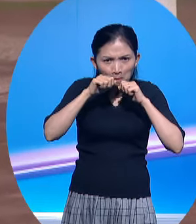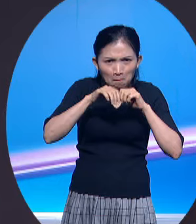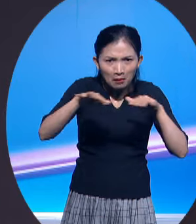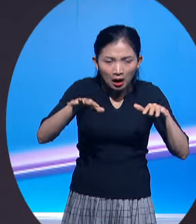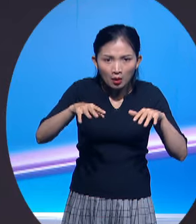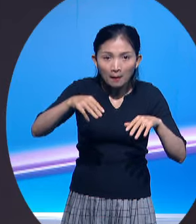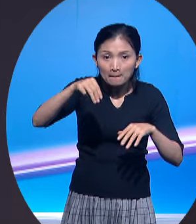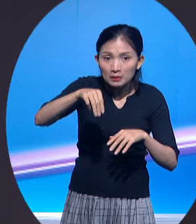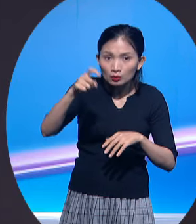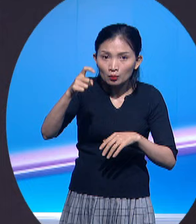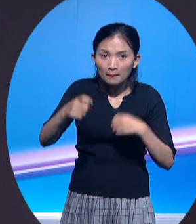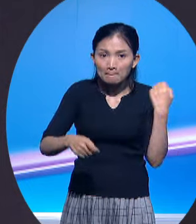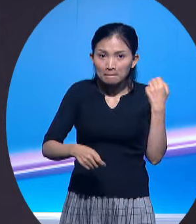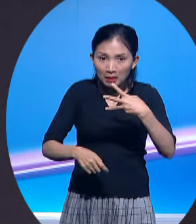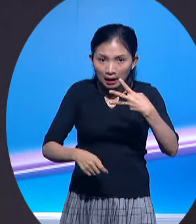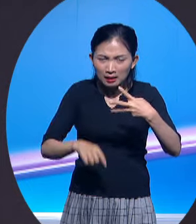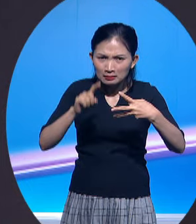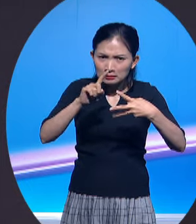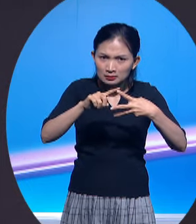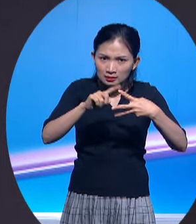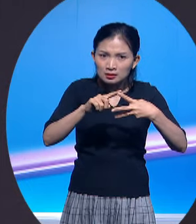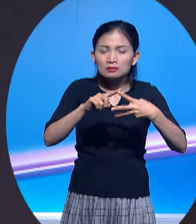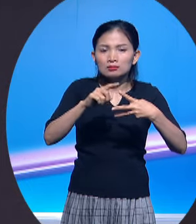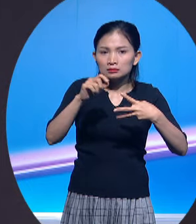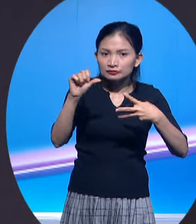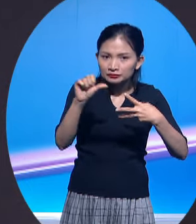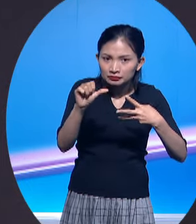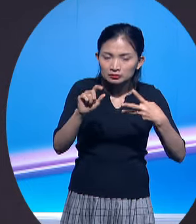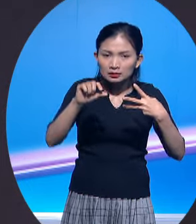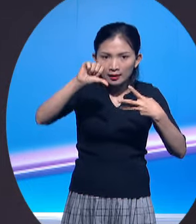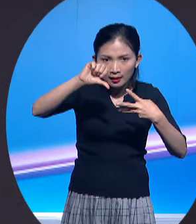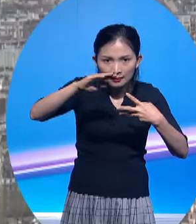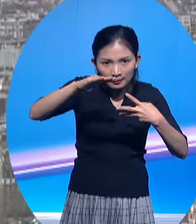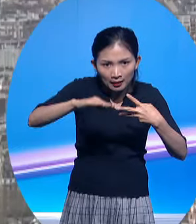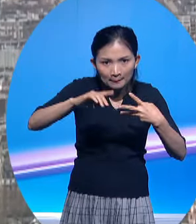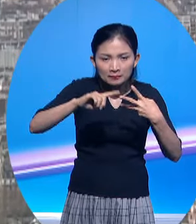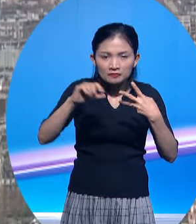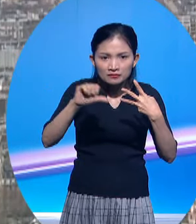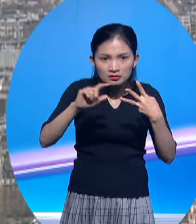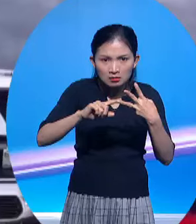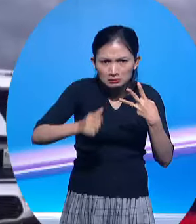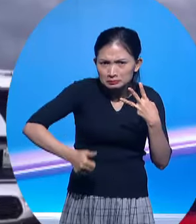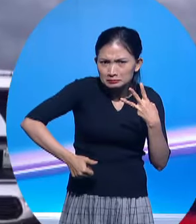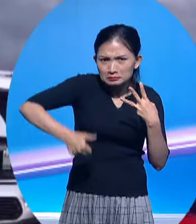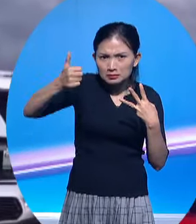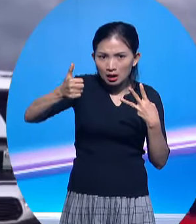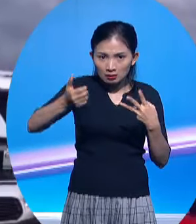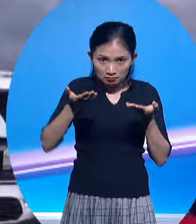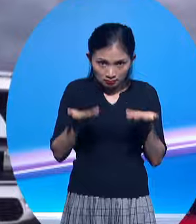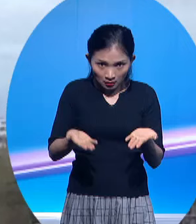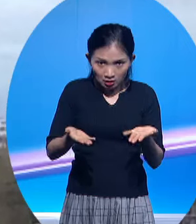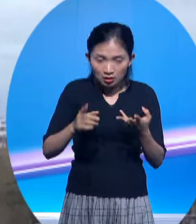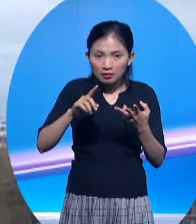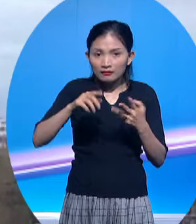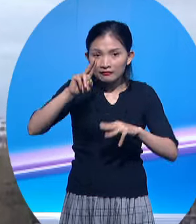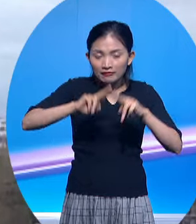công ở Pháp hoặc nước ngoài hay mối đe dọa xảy ra một cuộc tấn công được đánh giá là hiện hữu cấp độ cao nhất này cho phép nhà chức trách pháp áp